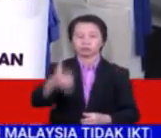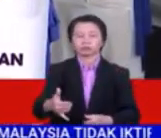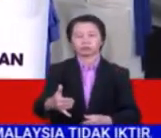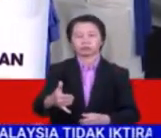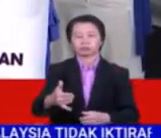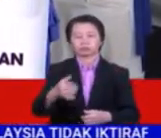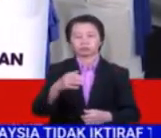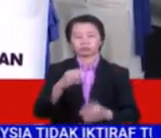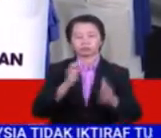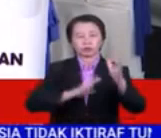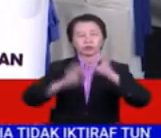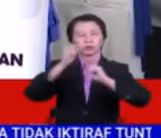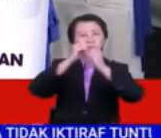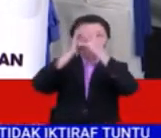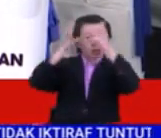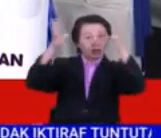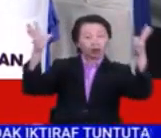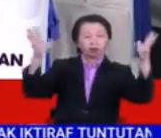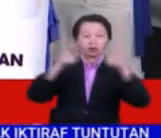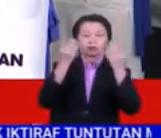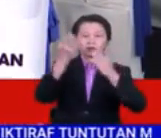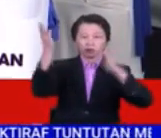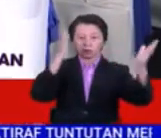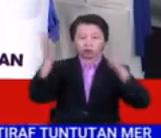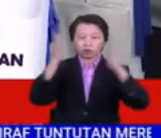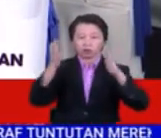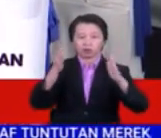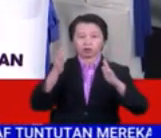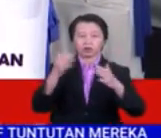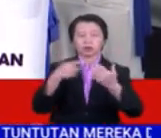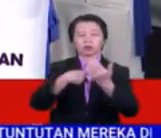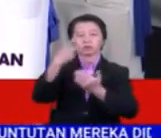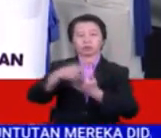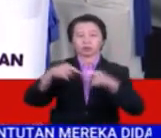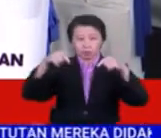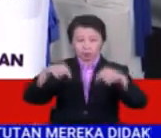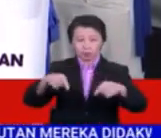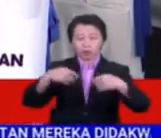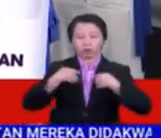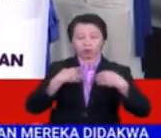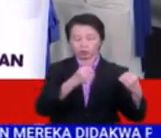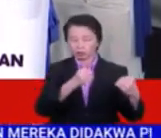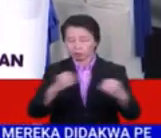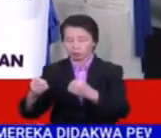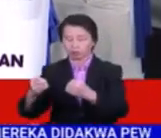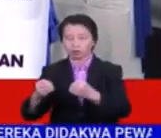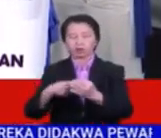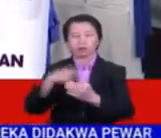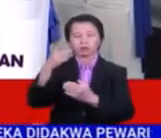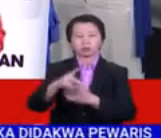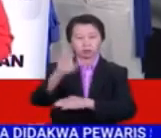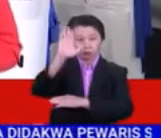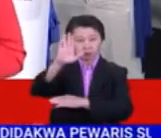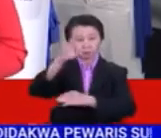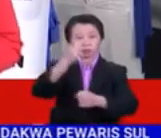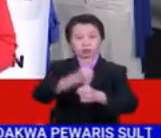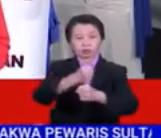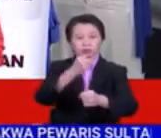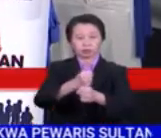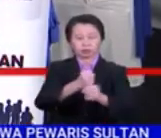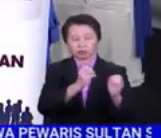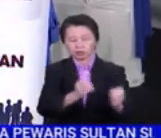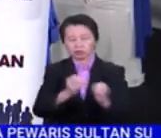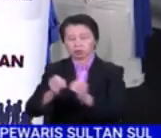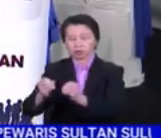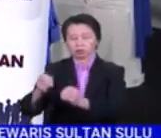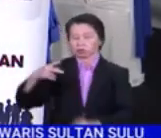jelajah aspirasi keluarga Malaysia. Dan bersempena dengan program ini juga turut dianjurkan program jamin kerja yang dianjurkan